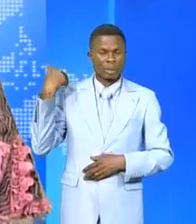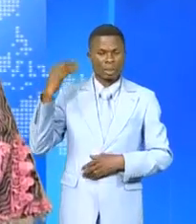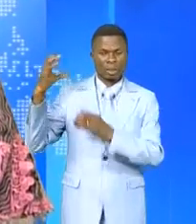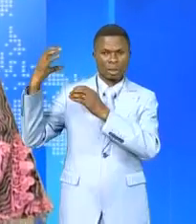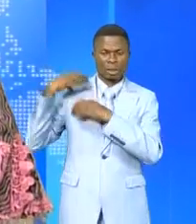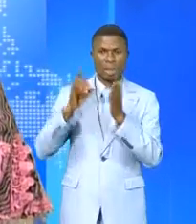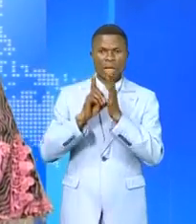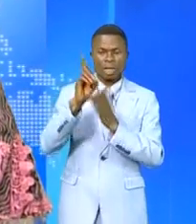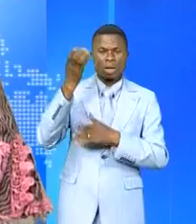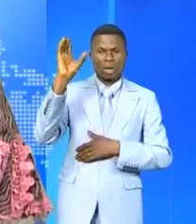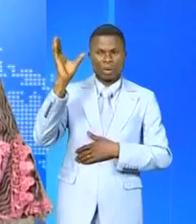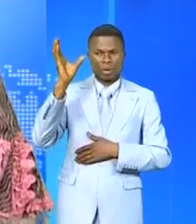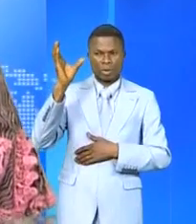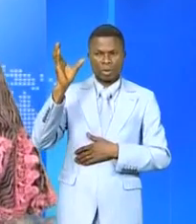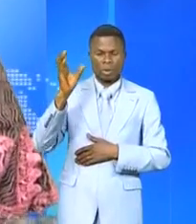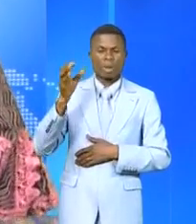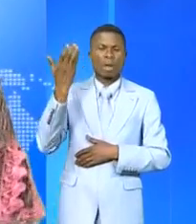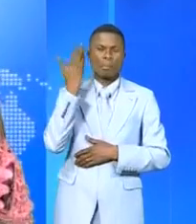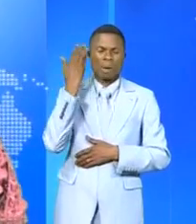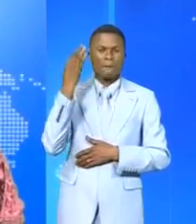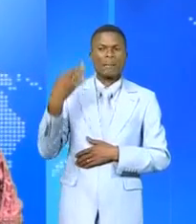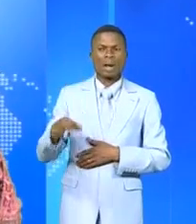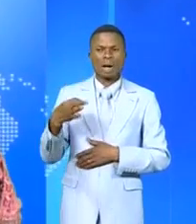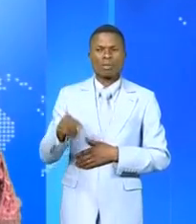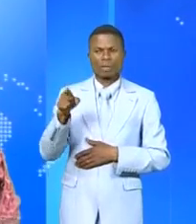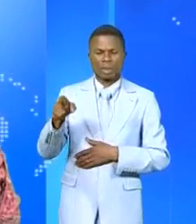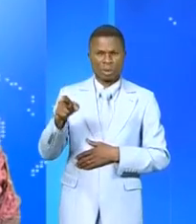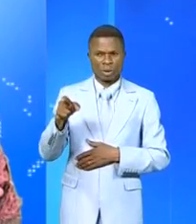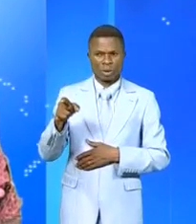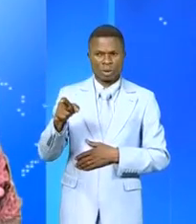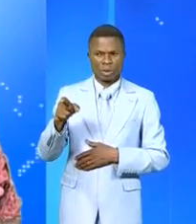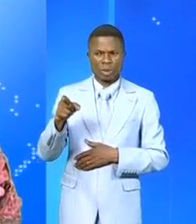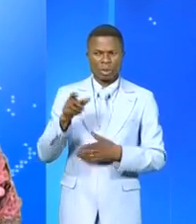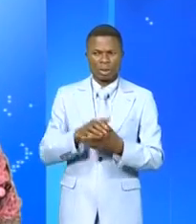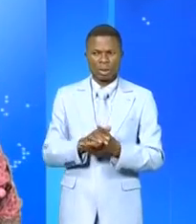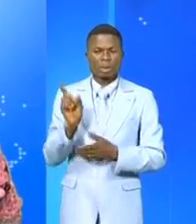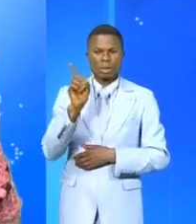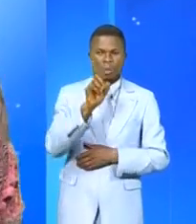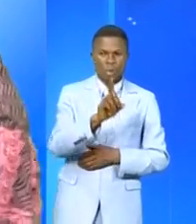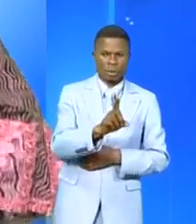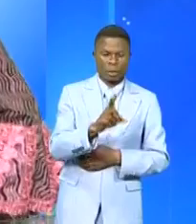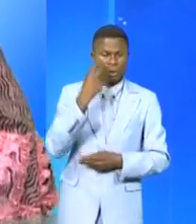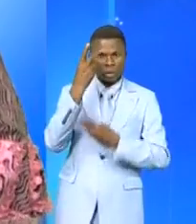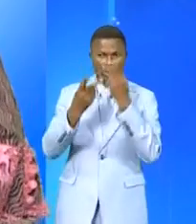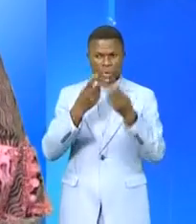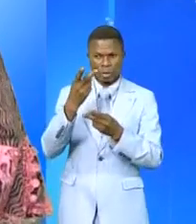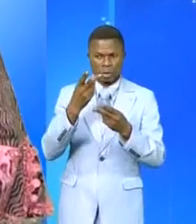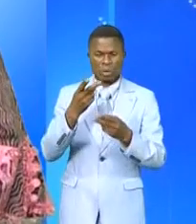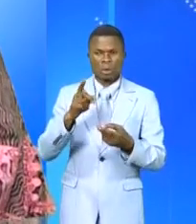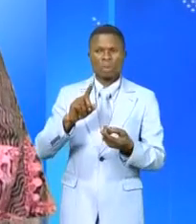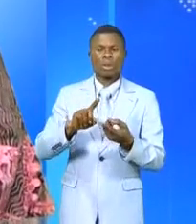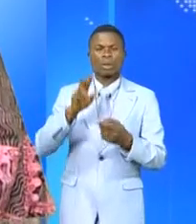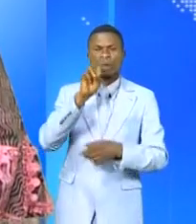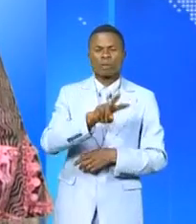du développement rural, François Roubota-Masumbuku, a rendu visite à ses